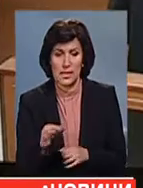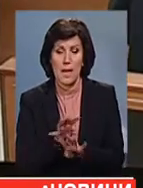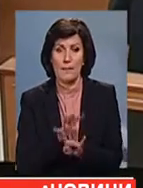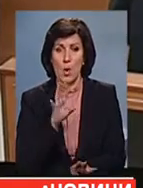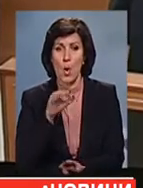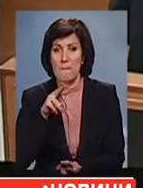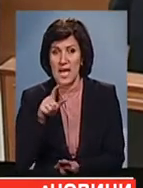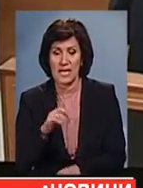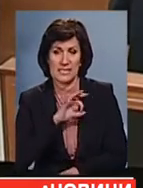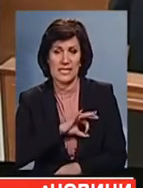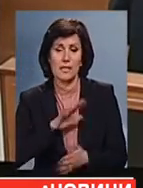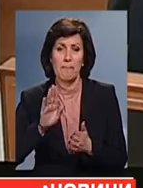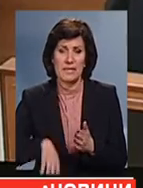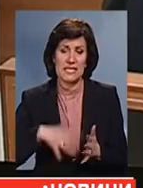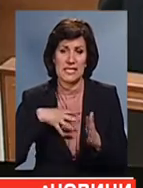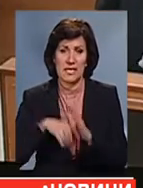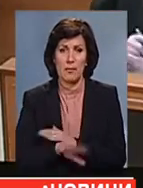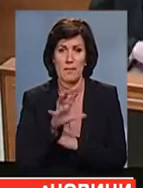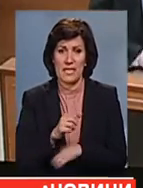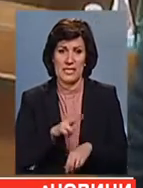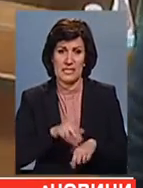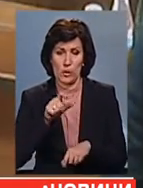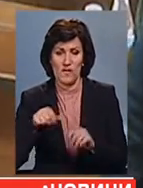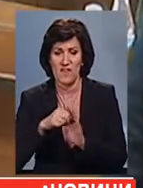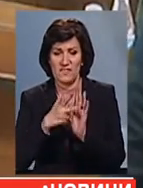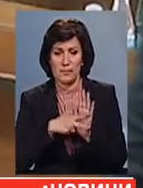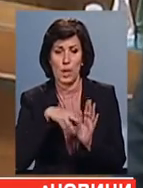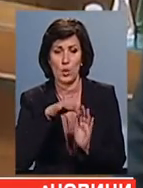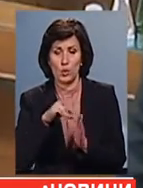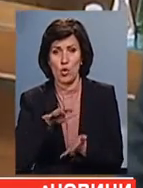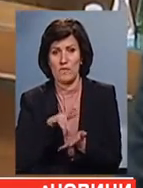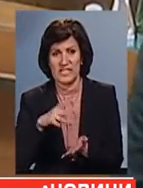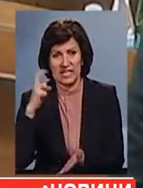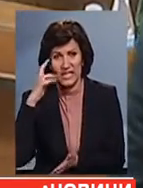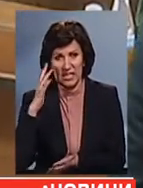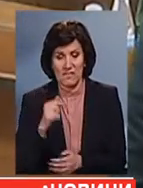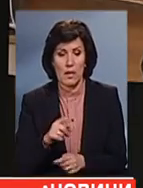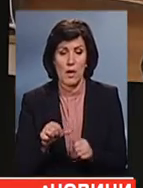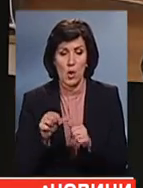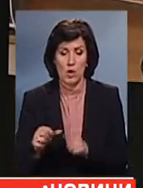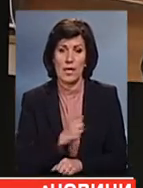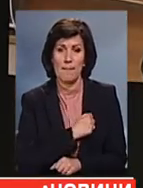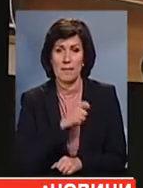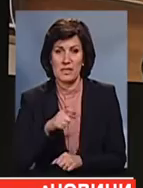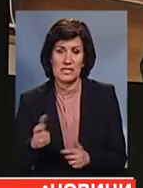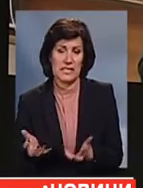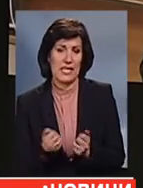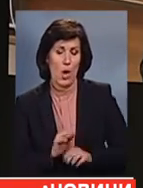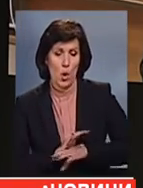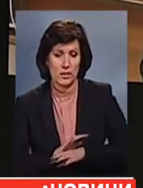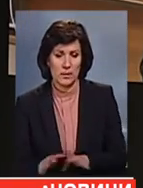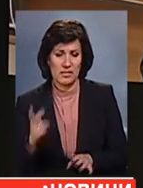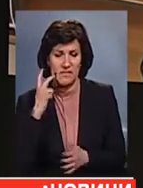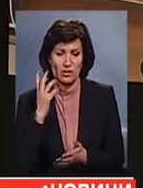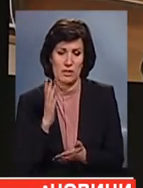підрозділ «Омега» задіяли після загибелі п'яти силовиків 18 лютого у центрі Києва. Окремо бійці зброю не отримували, бо